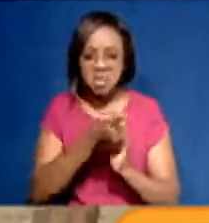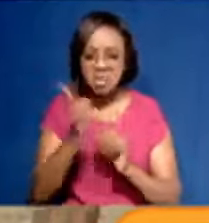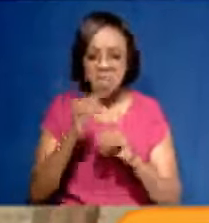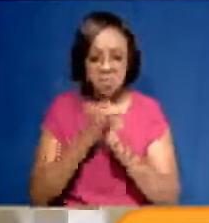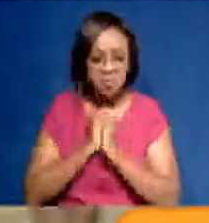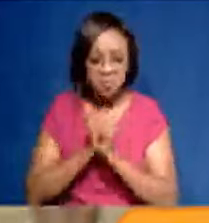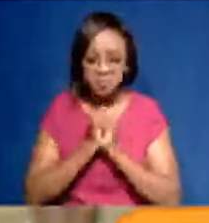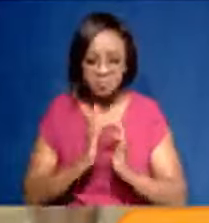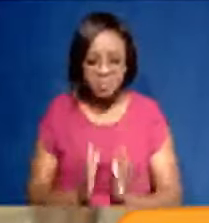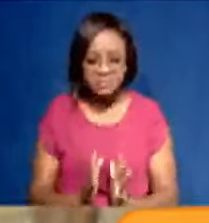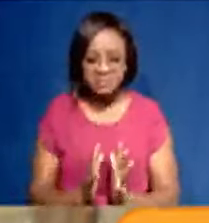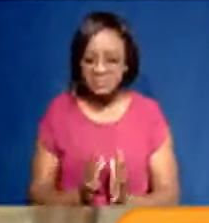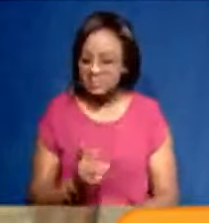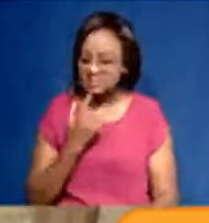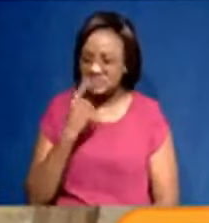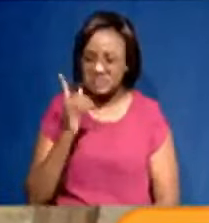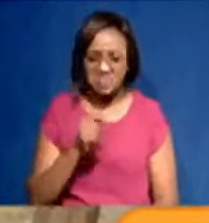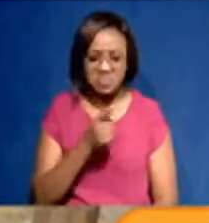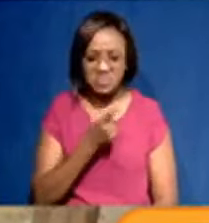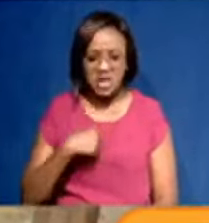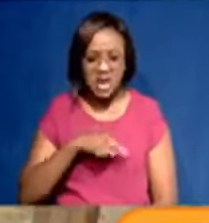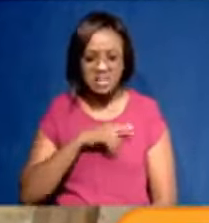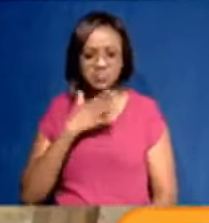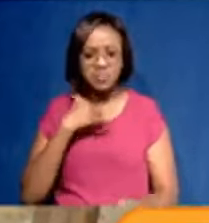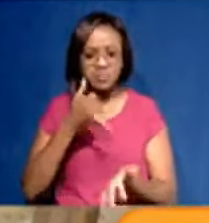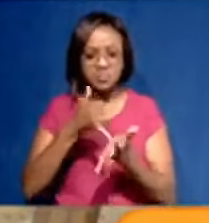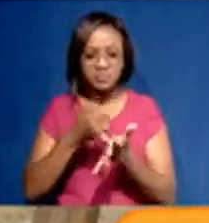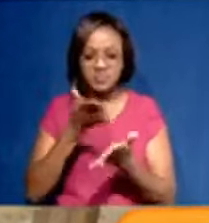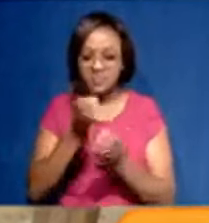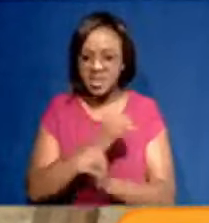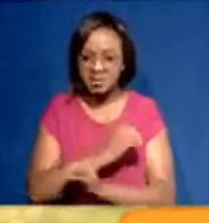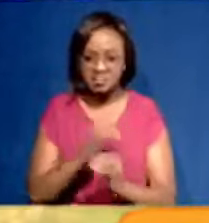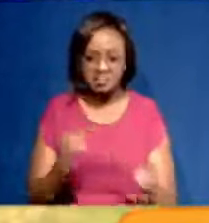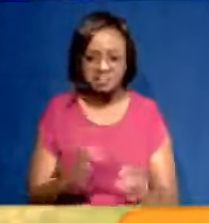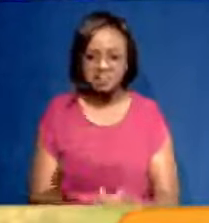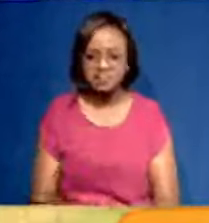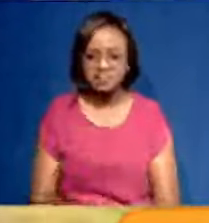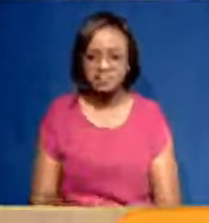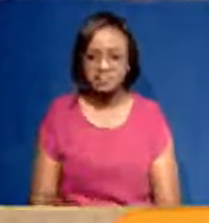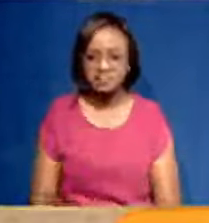hapa, wakawaambia kwamba hawataki kupatikana mahali hapa, wakafukuza watu wakaenda.